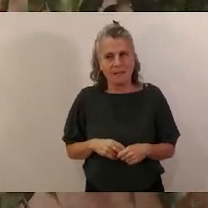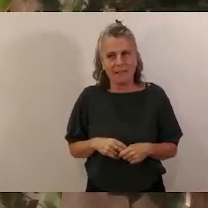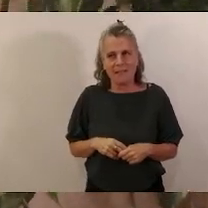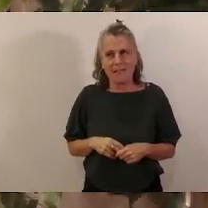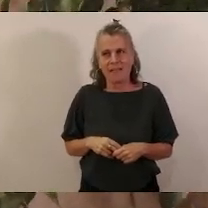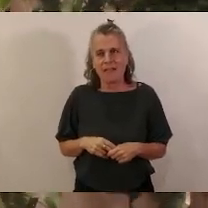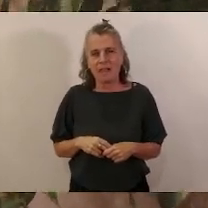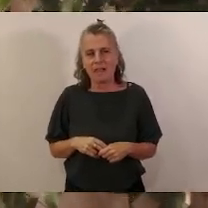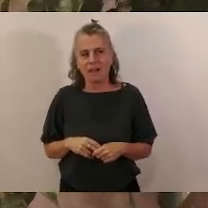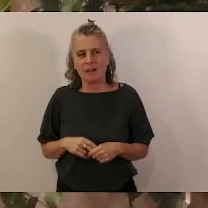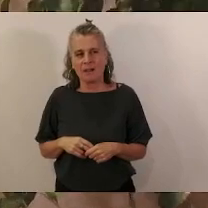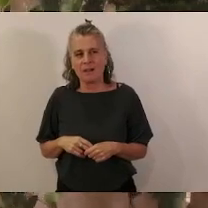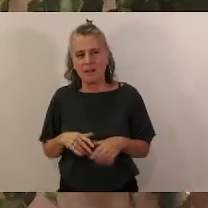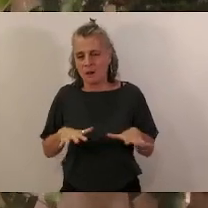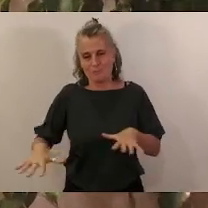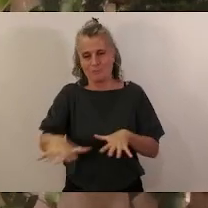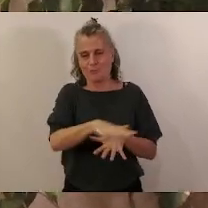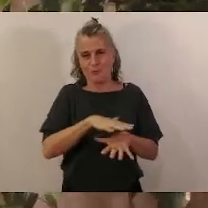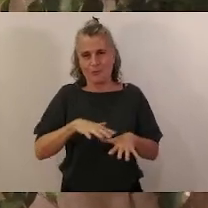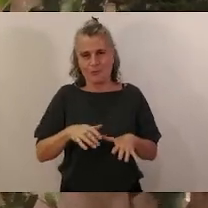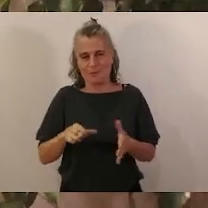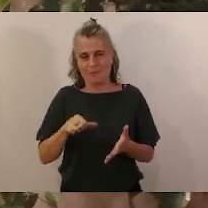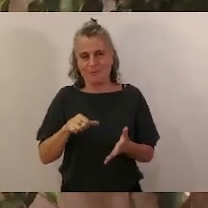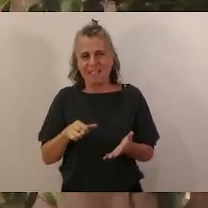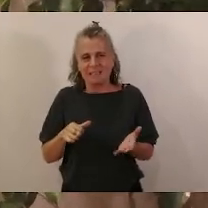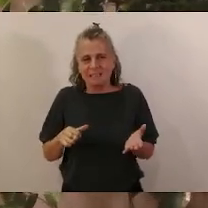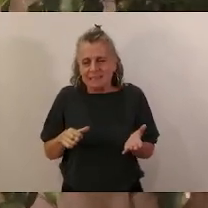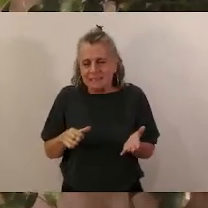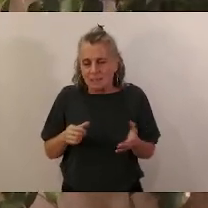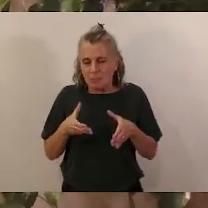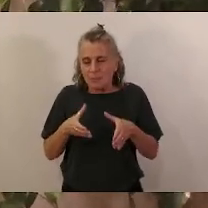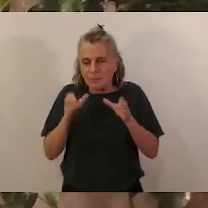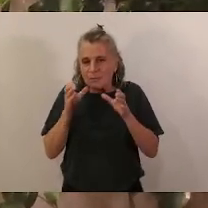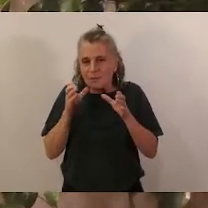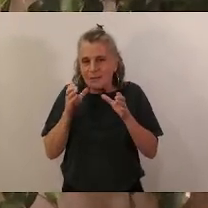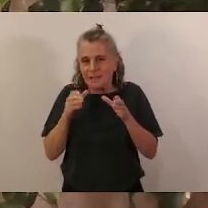Tout le centre-ville. Il y a des petits déjeuners.